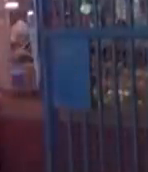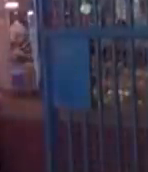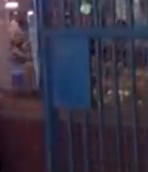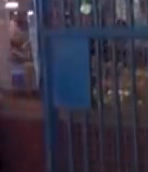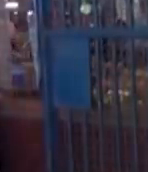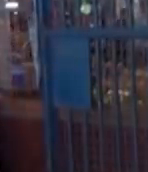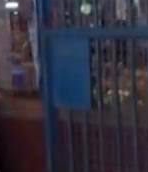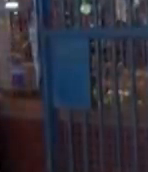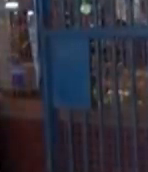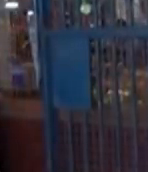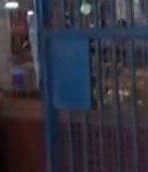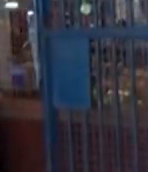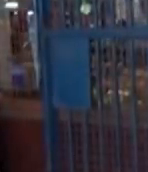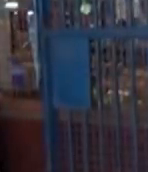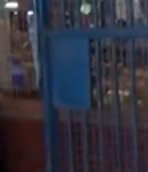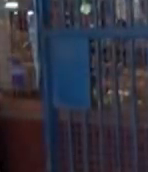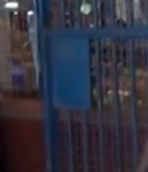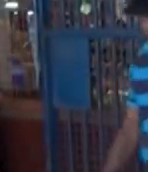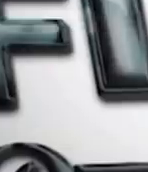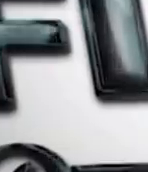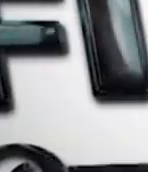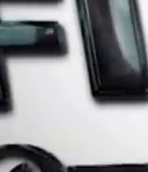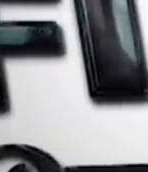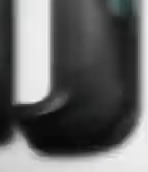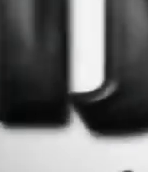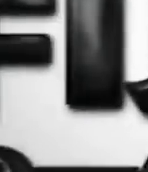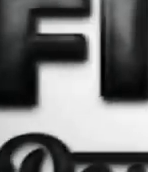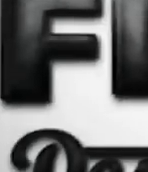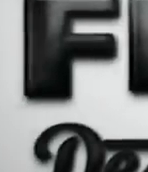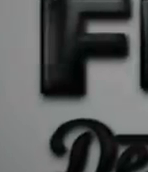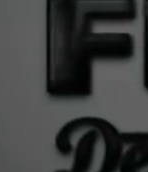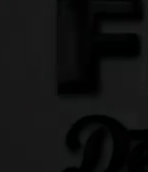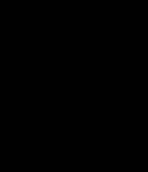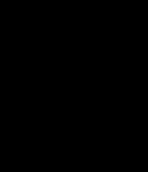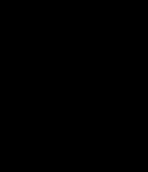में पुराना गाना लगे हमें बहुत अच्छा लगे। रेडियो फीजी 2 देश की धड़कन।